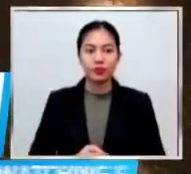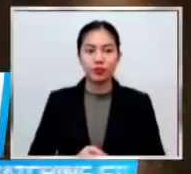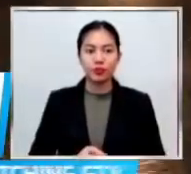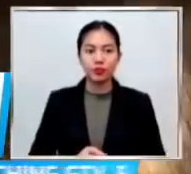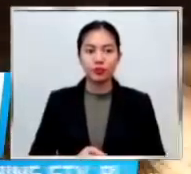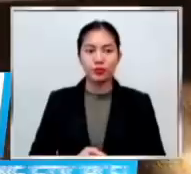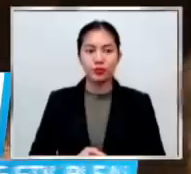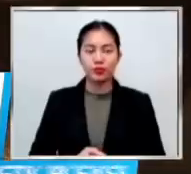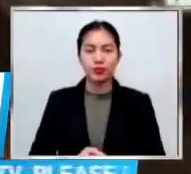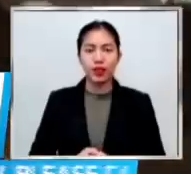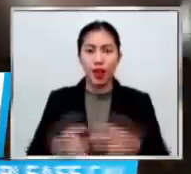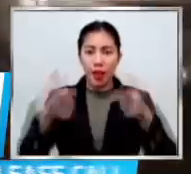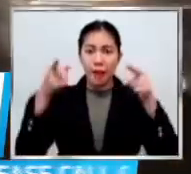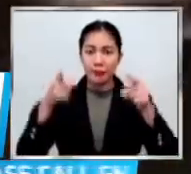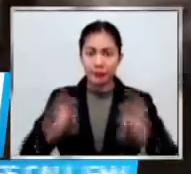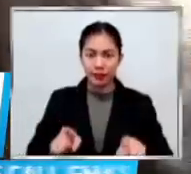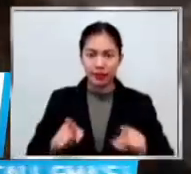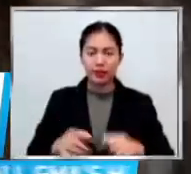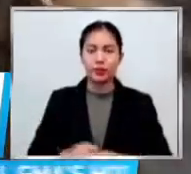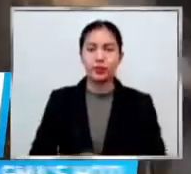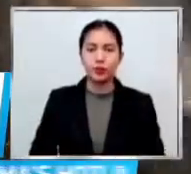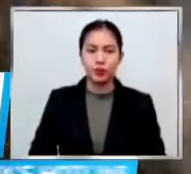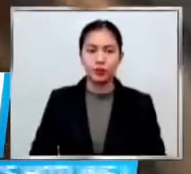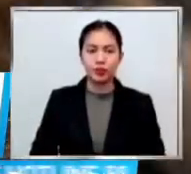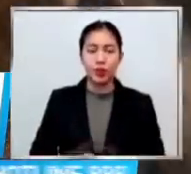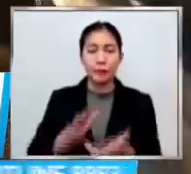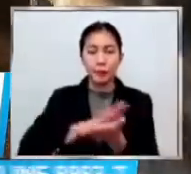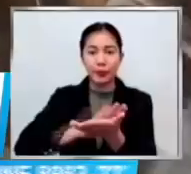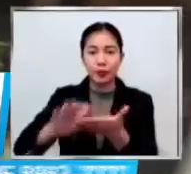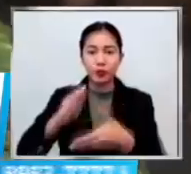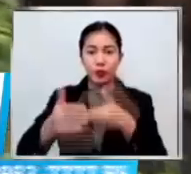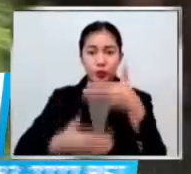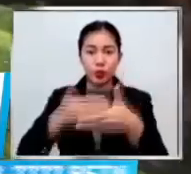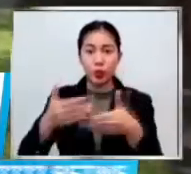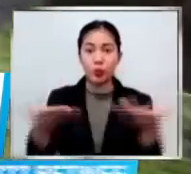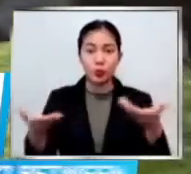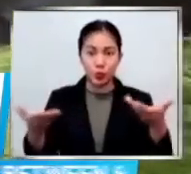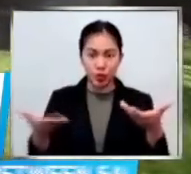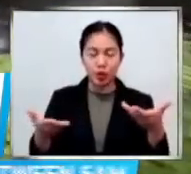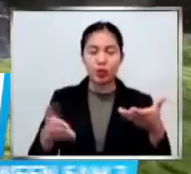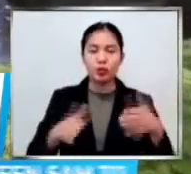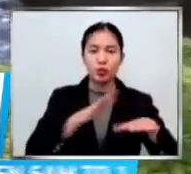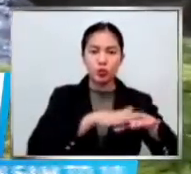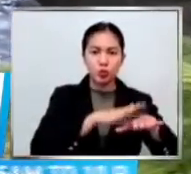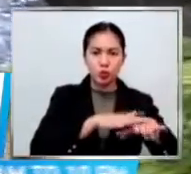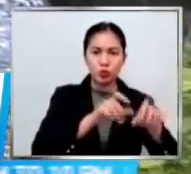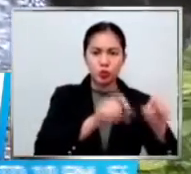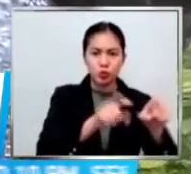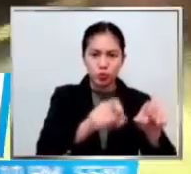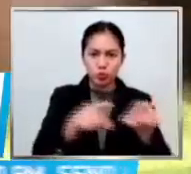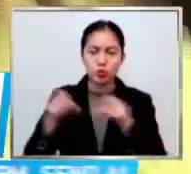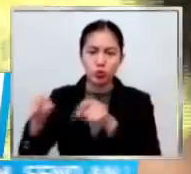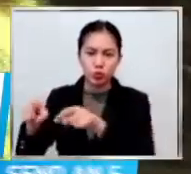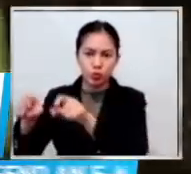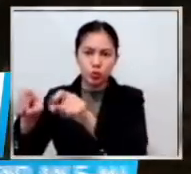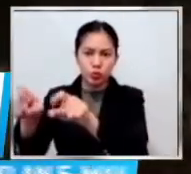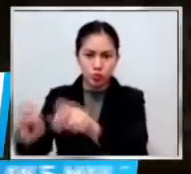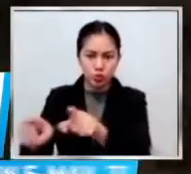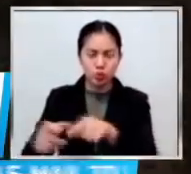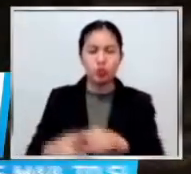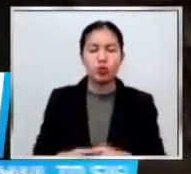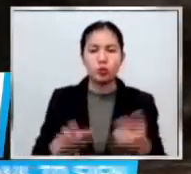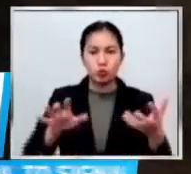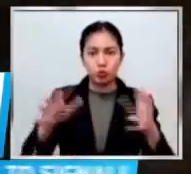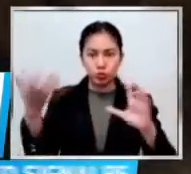Nauwi sa habulan ang clearing operation sa mga bangketa sa Quirino Highway, Quezon City. Hinakot ang mga naiwang paninda.